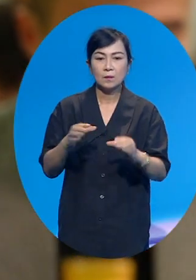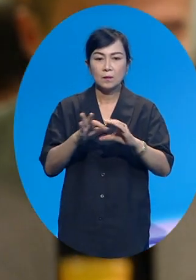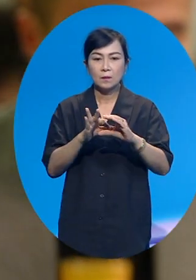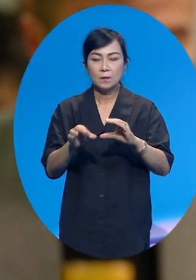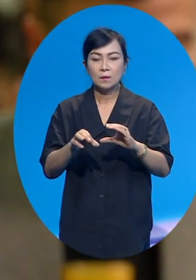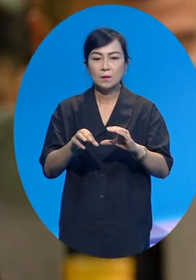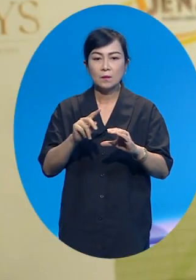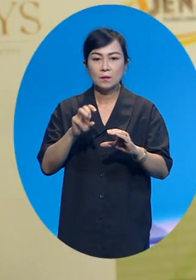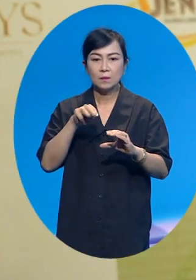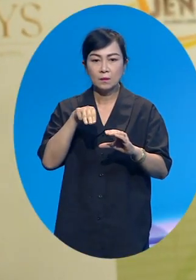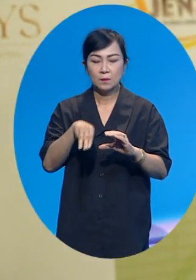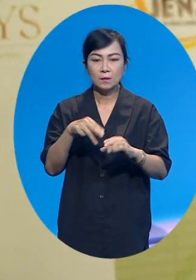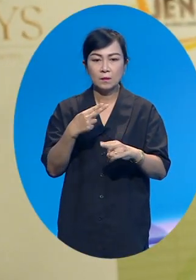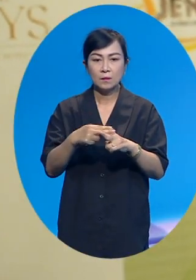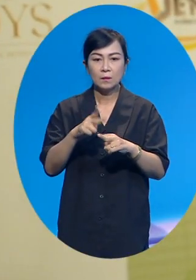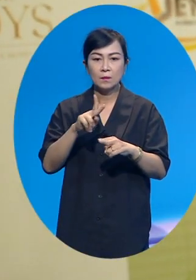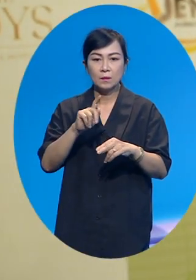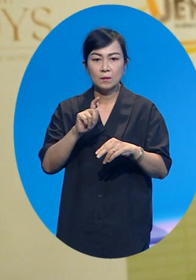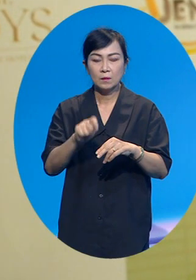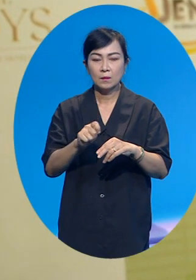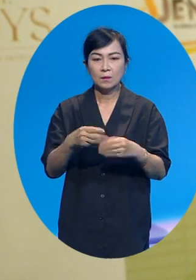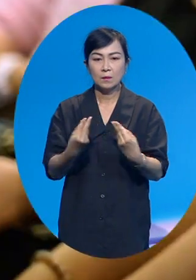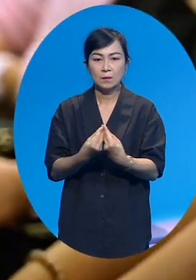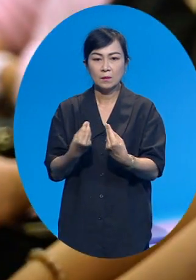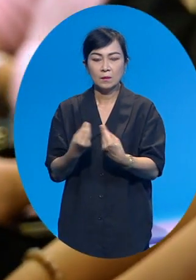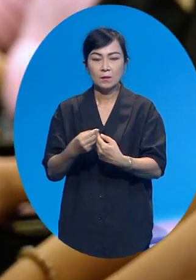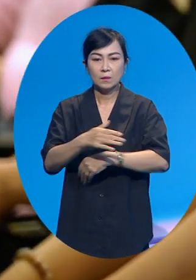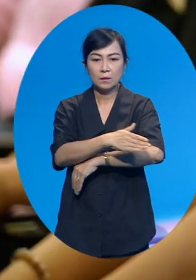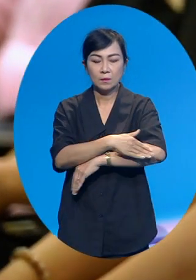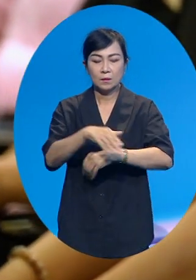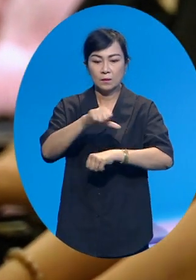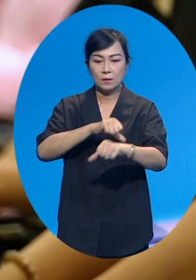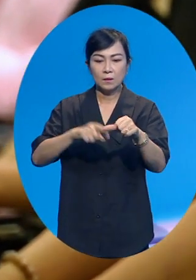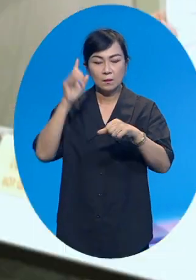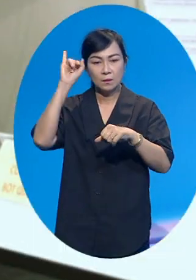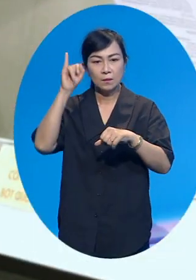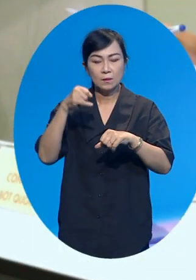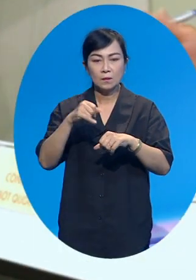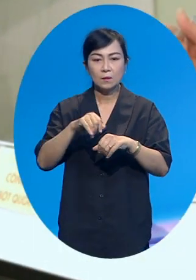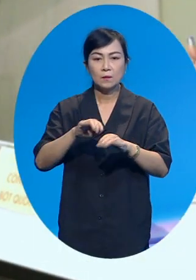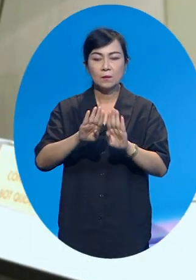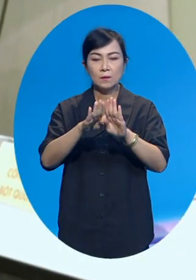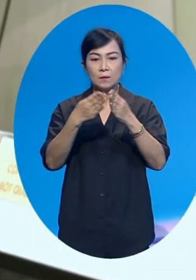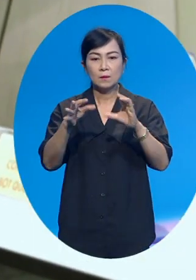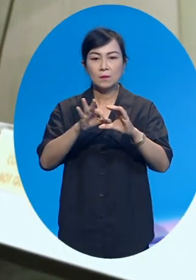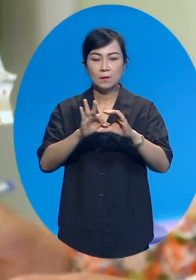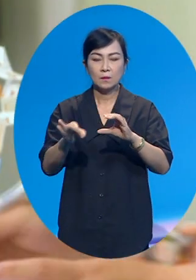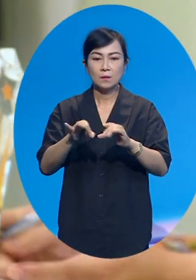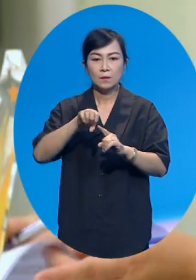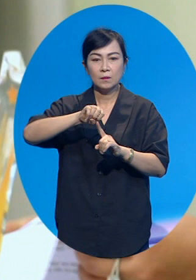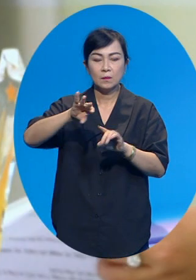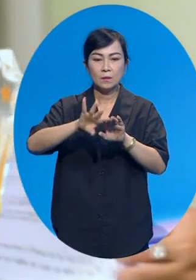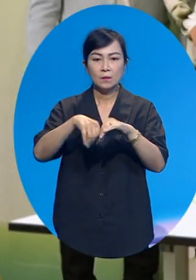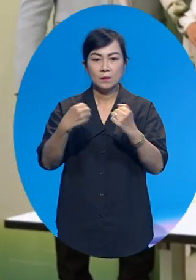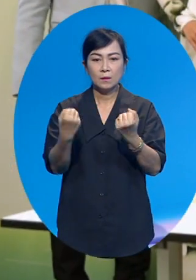quốc tế Intermix với thương hiệu Miko Hương Xưa sẽ là nhà đầu tư tài trợ các hoạt động của dự án. Đơn vị triển khai là công ty truyền thông và tổ chức